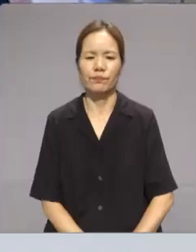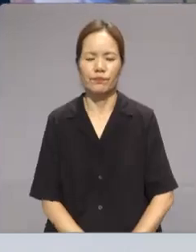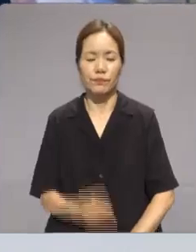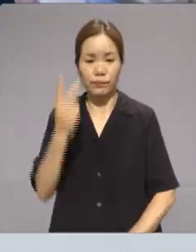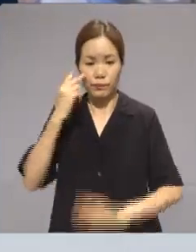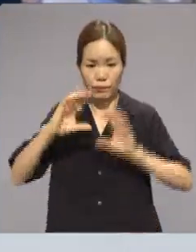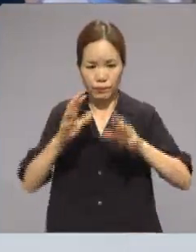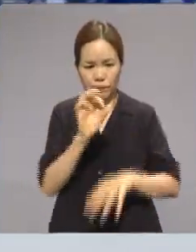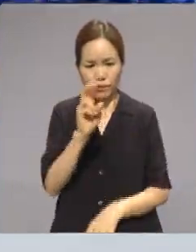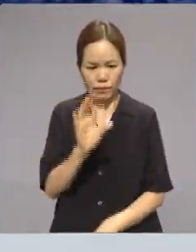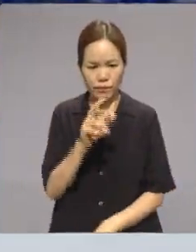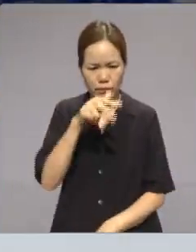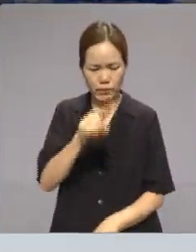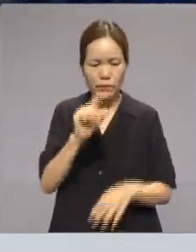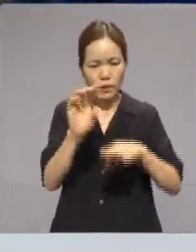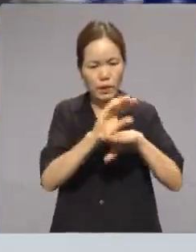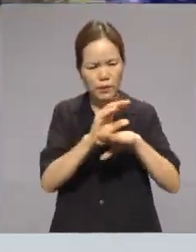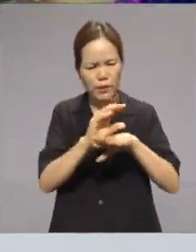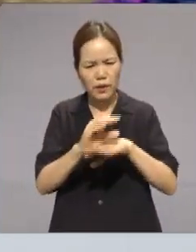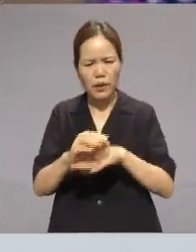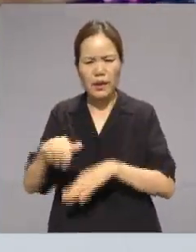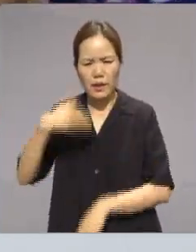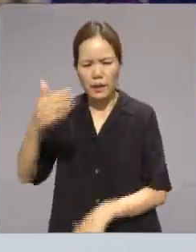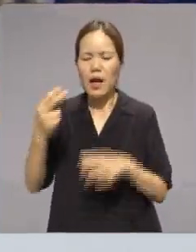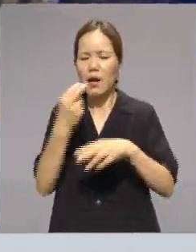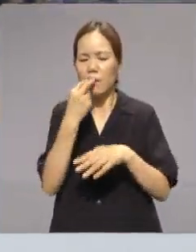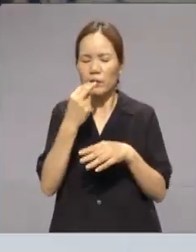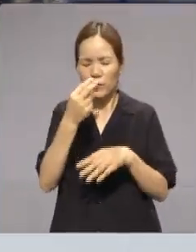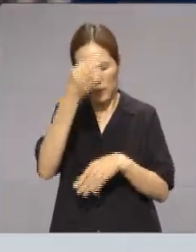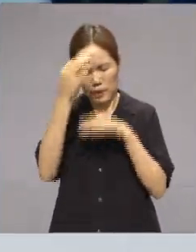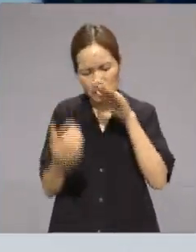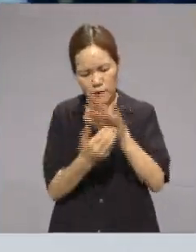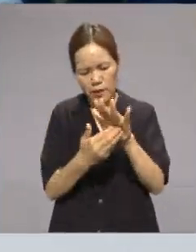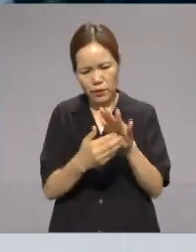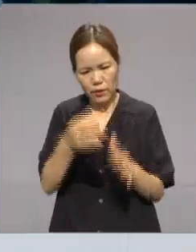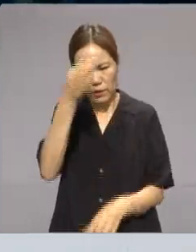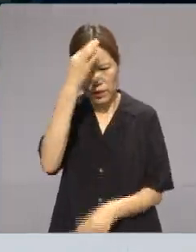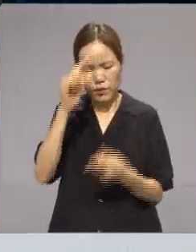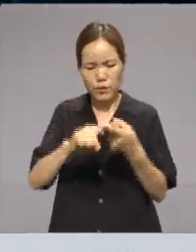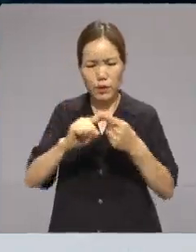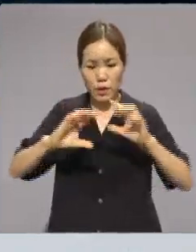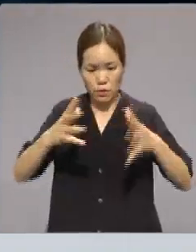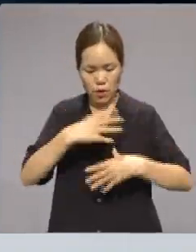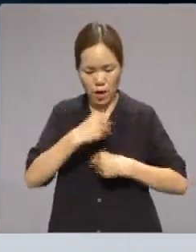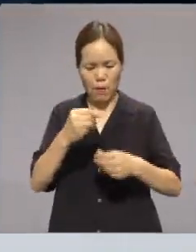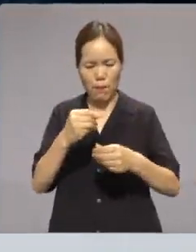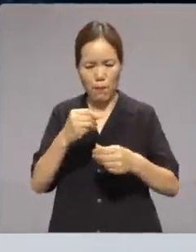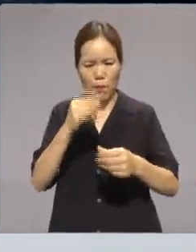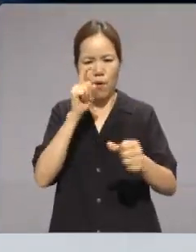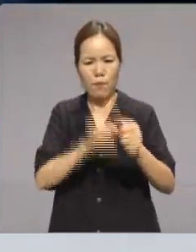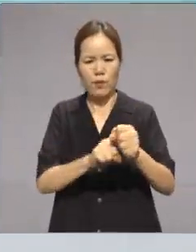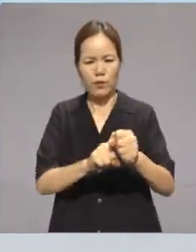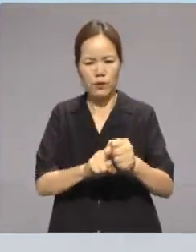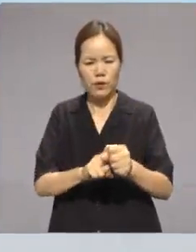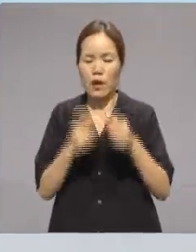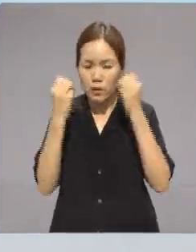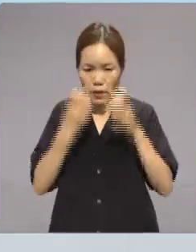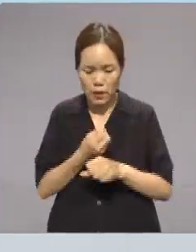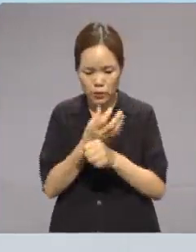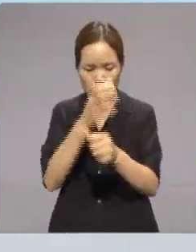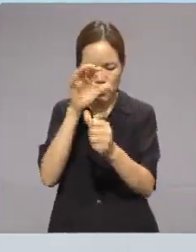미국의 양자 컴퓨팅과 차세대 반도체 등 최첨단 기술에 대해 국가 안보를 이후로 새로운 수출 통제에